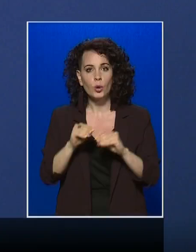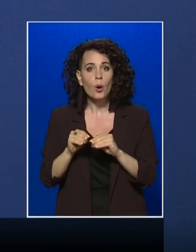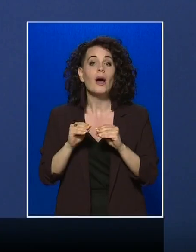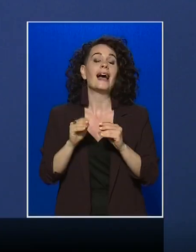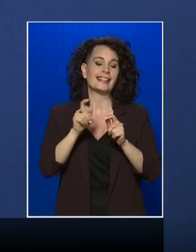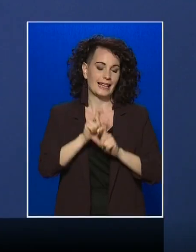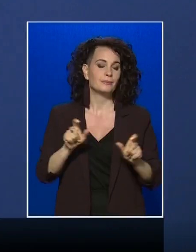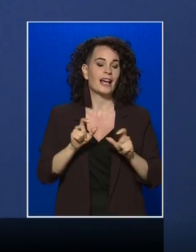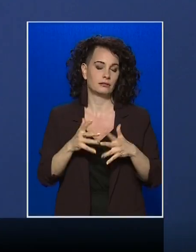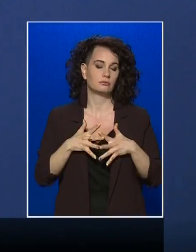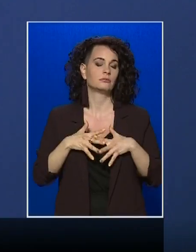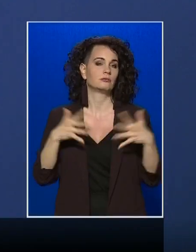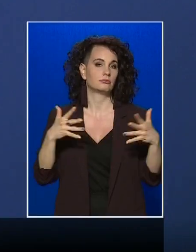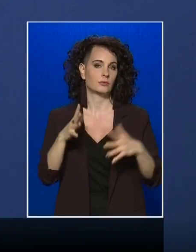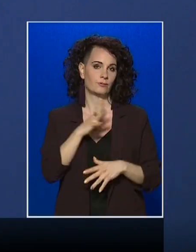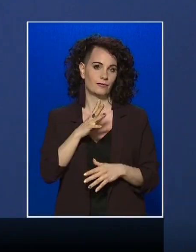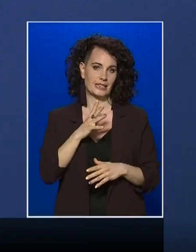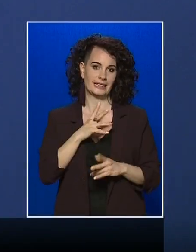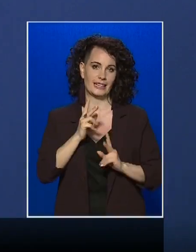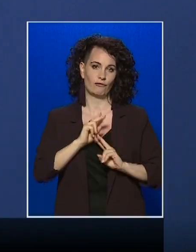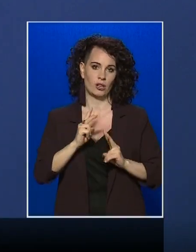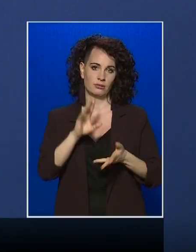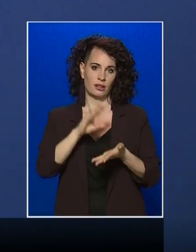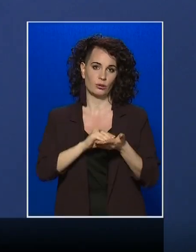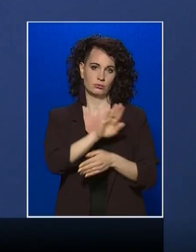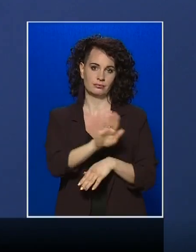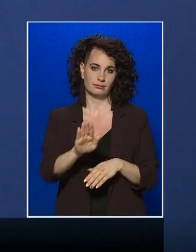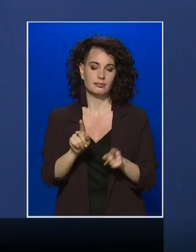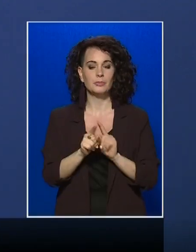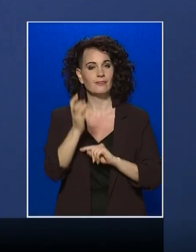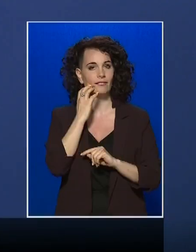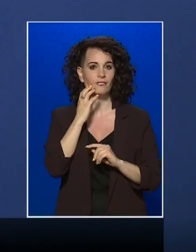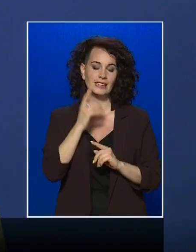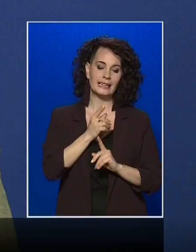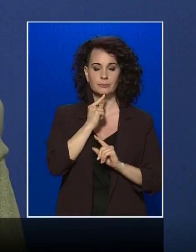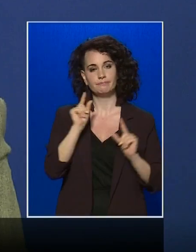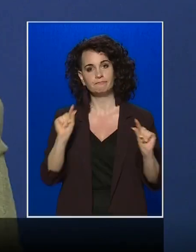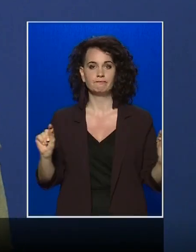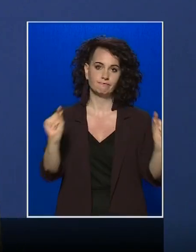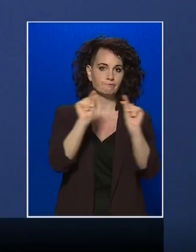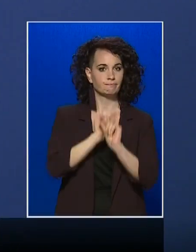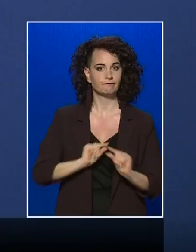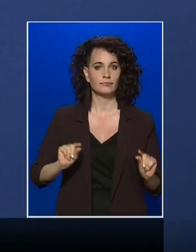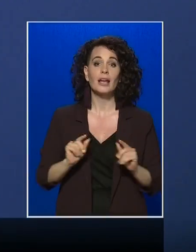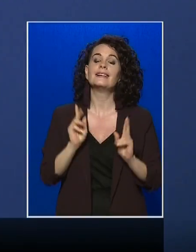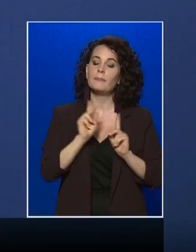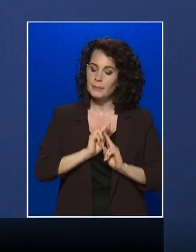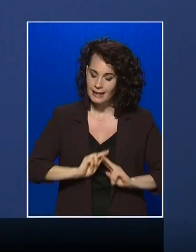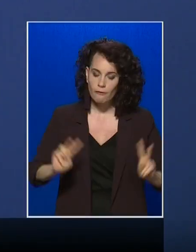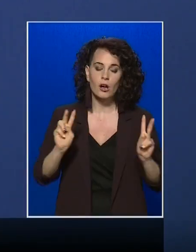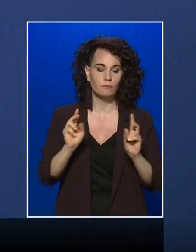sokkal nagyobb veszély fenyegeti a lakosokat, mint vidéken. Mindenhol jelen van a vírus,